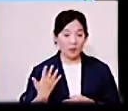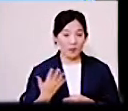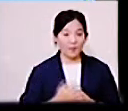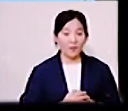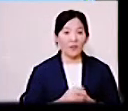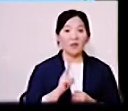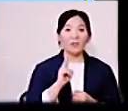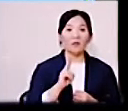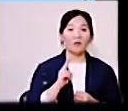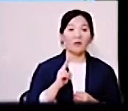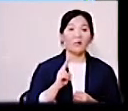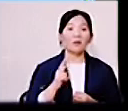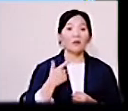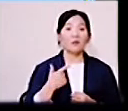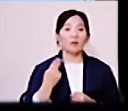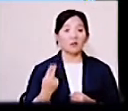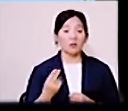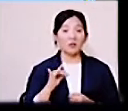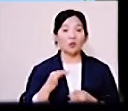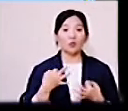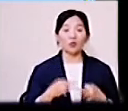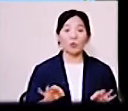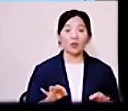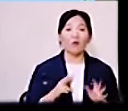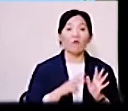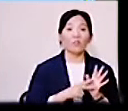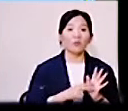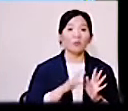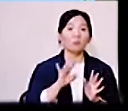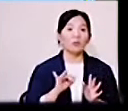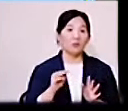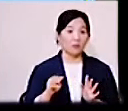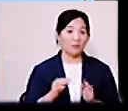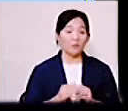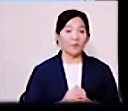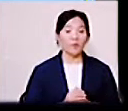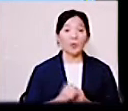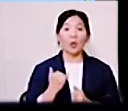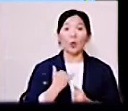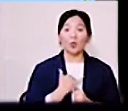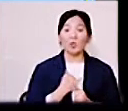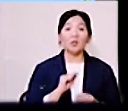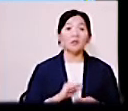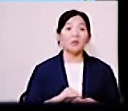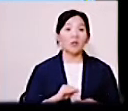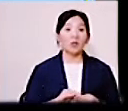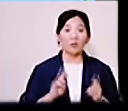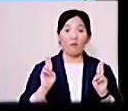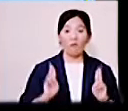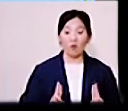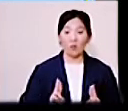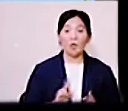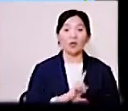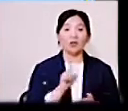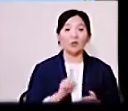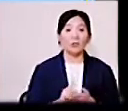22,5 кГц и разрешении 8 бит. У нас та же самая формула. Мы все должны перемножить,